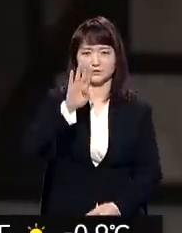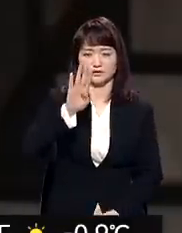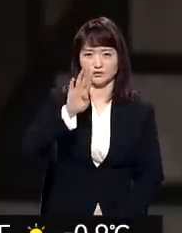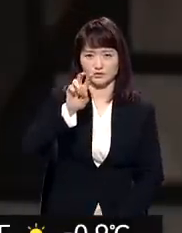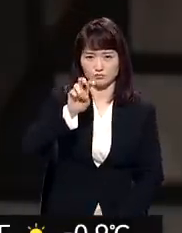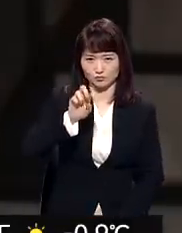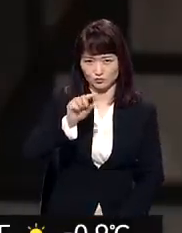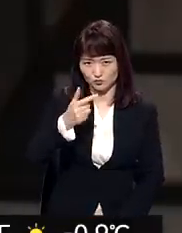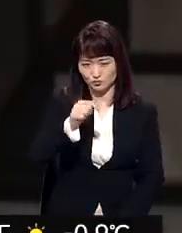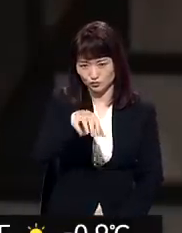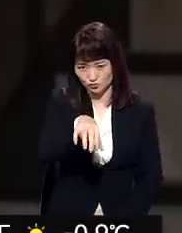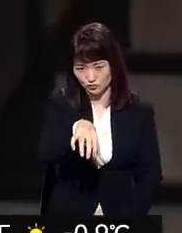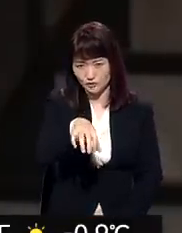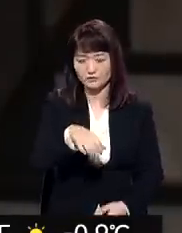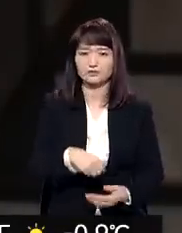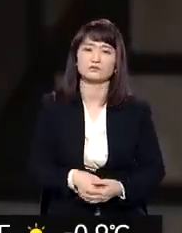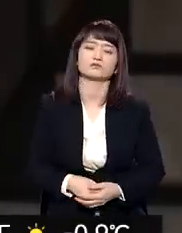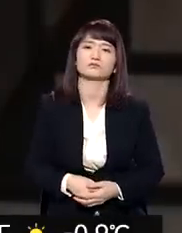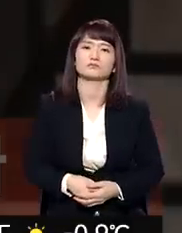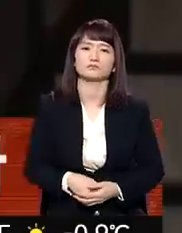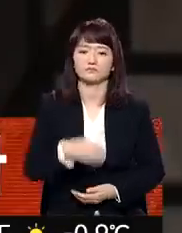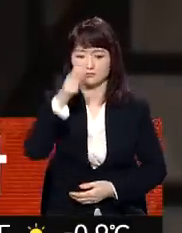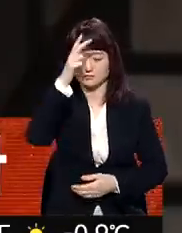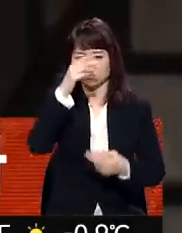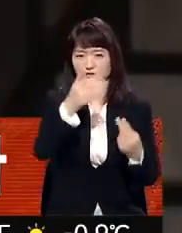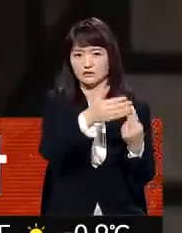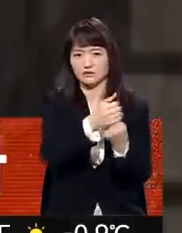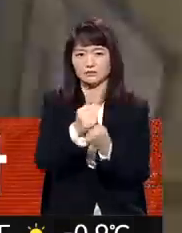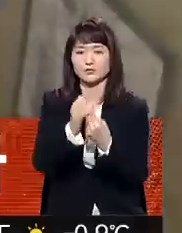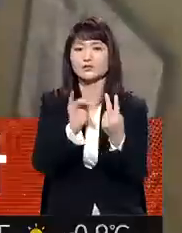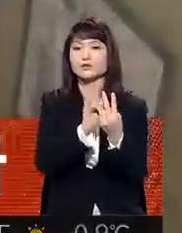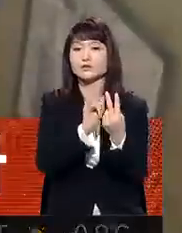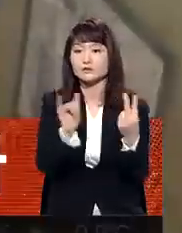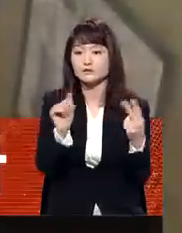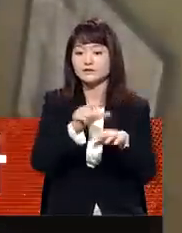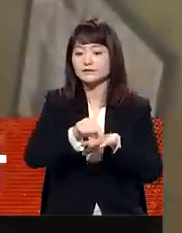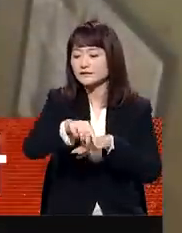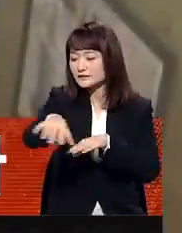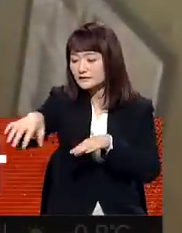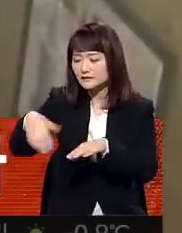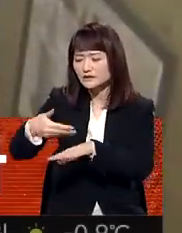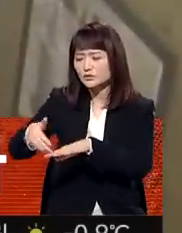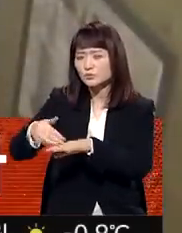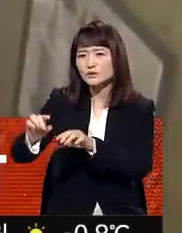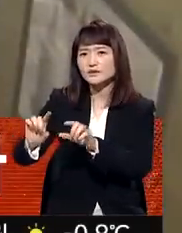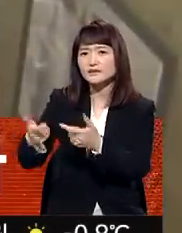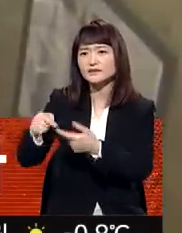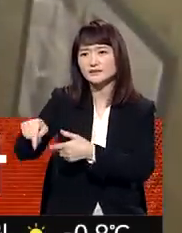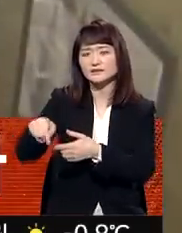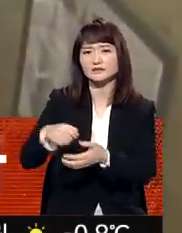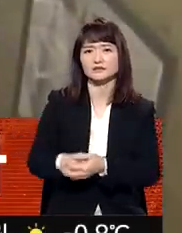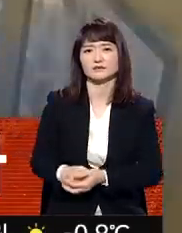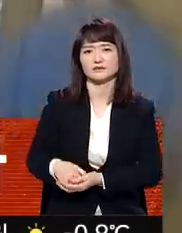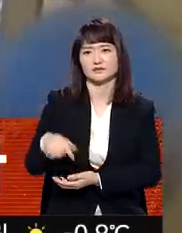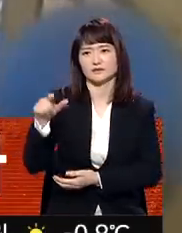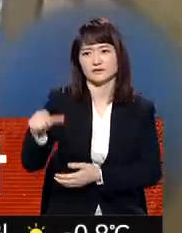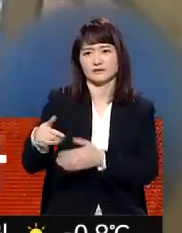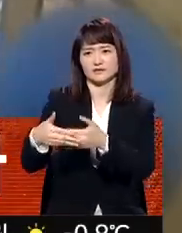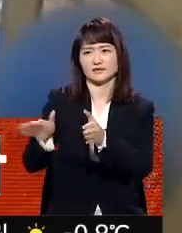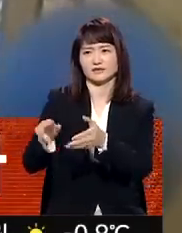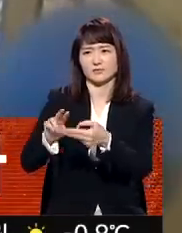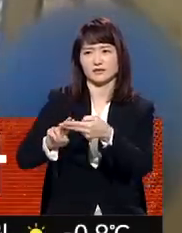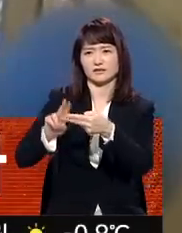체포됐습니다 그런데 경찰에 체포된 저 두 사람 방금 앵커가 말했다시피 지역 조폭이 아니라 그 지역에 있는 강력반